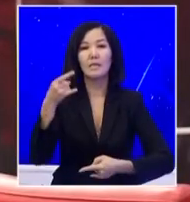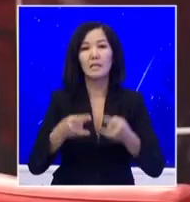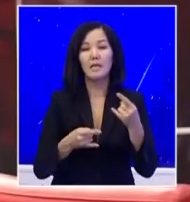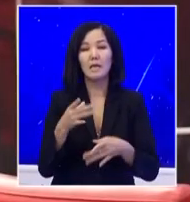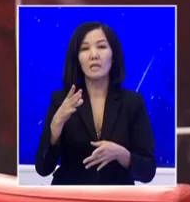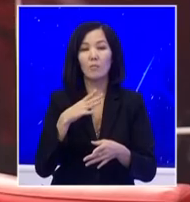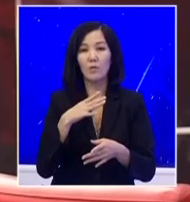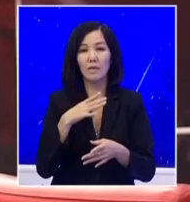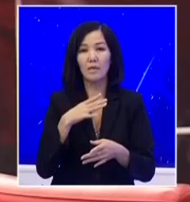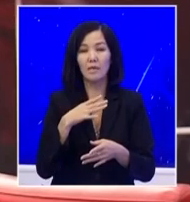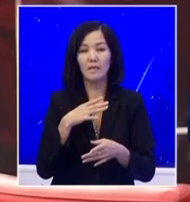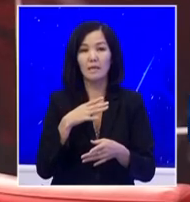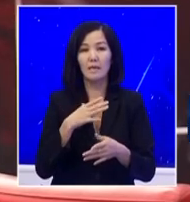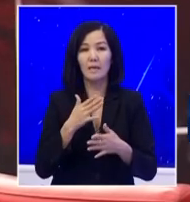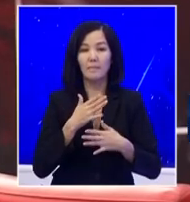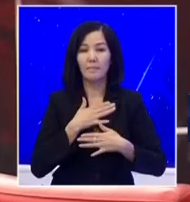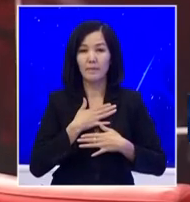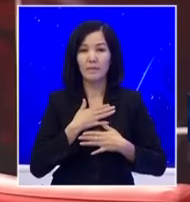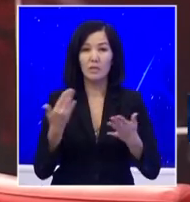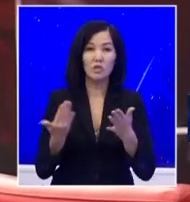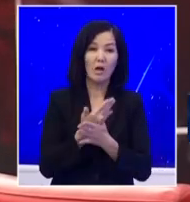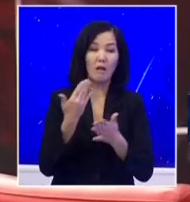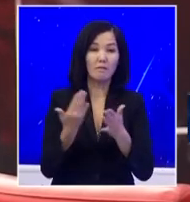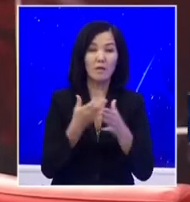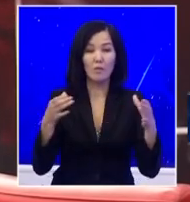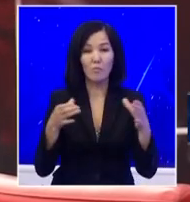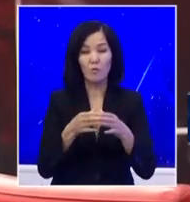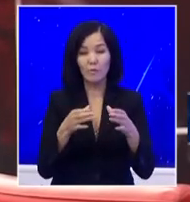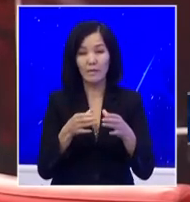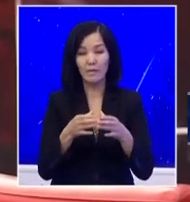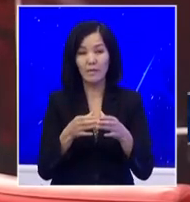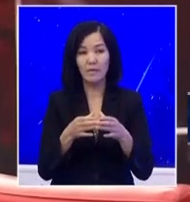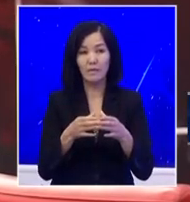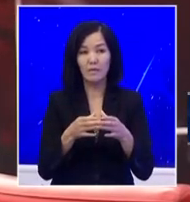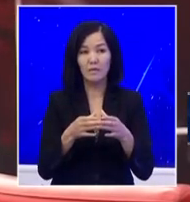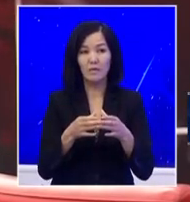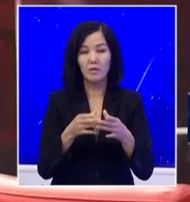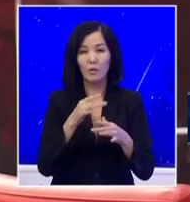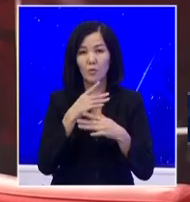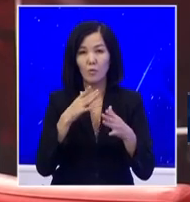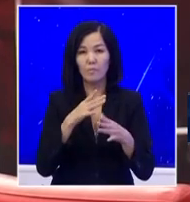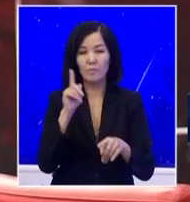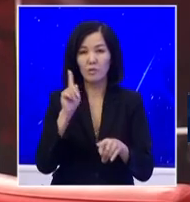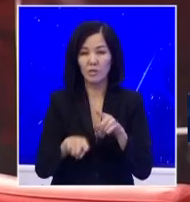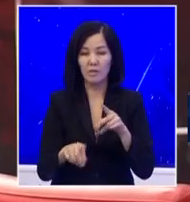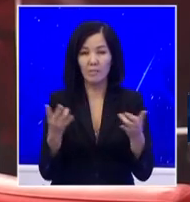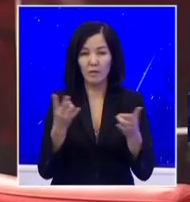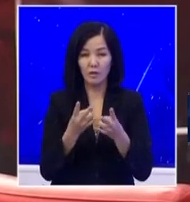кейін біз жаңалықтар бөлімі болғандықтан бізге көбінесе жылдамдық талап